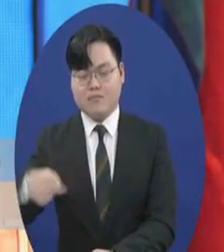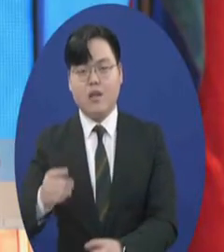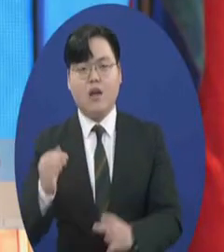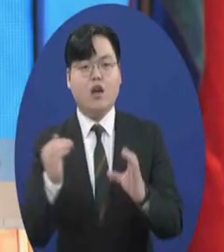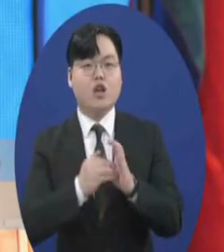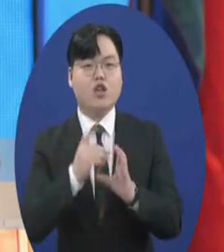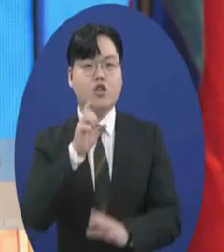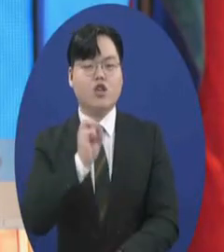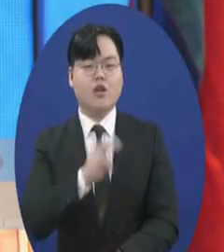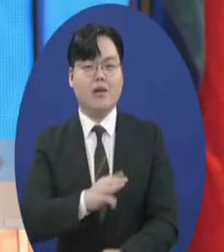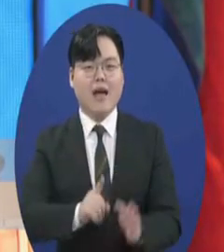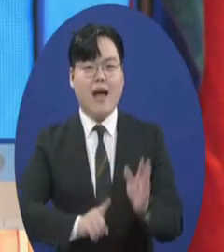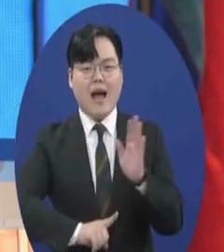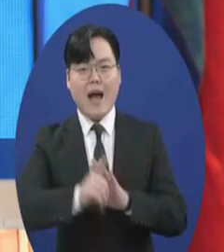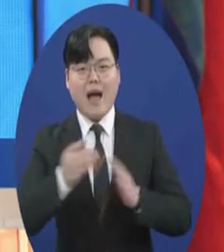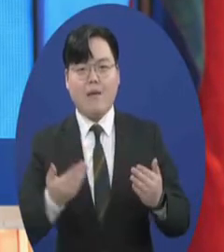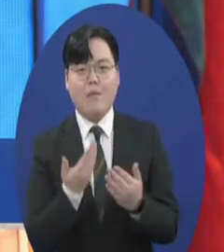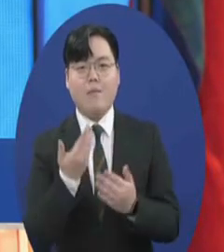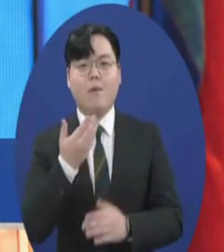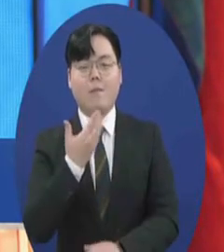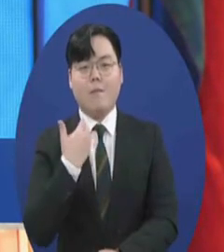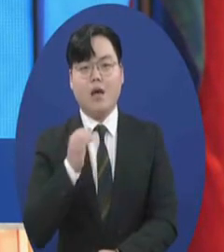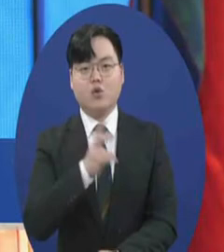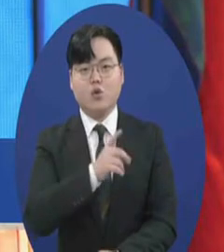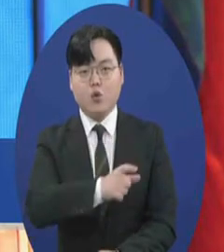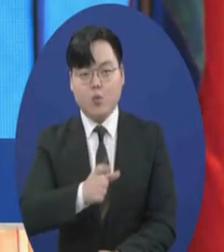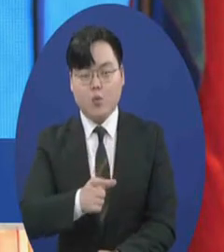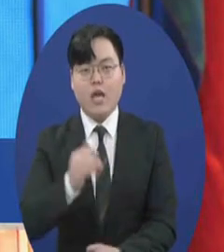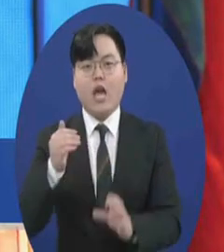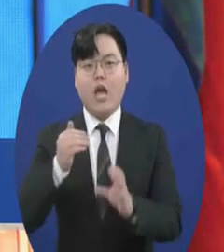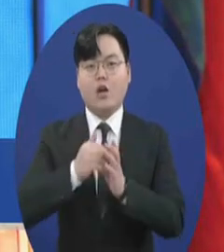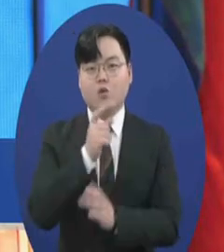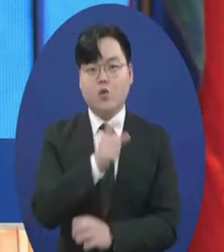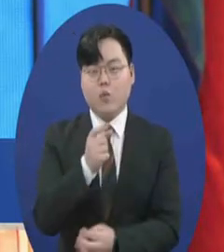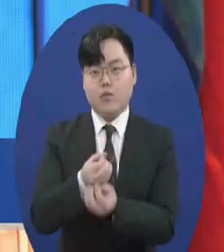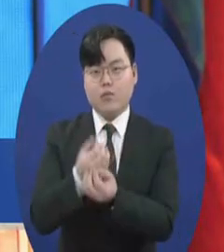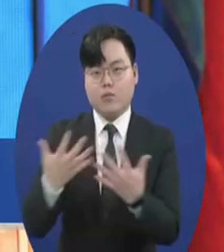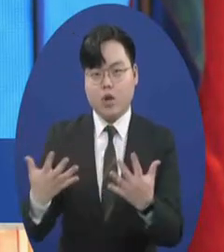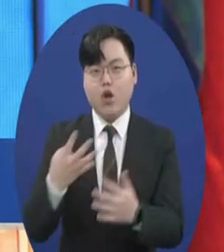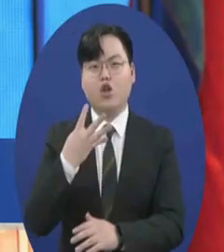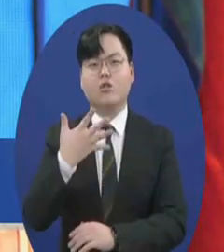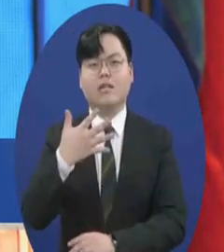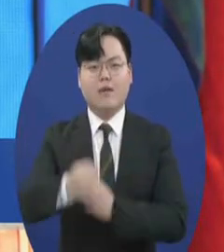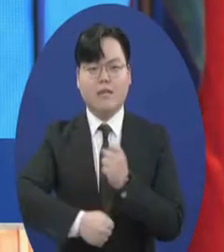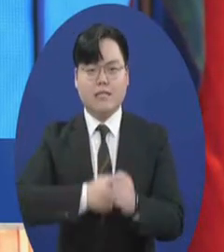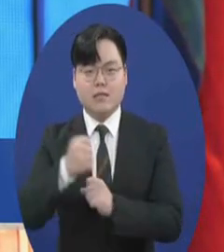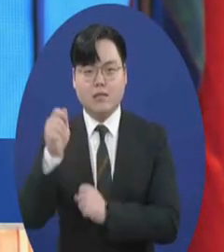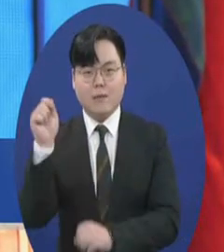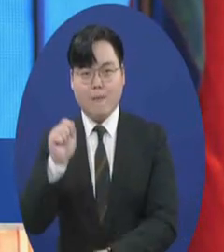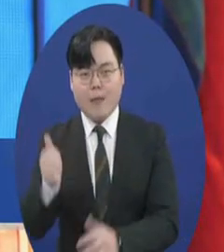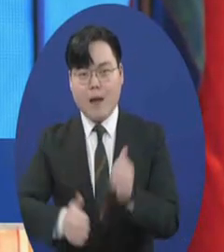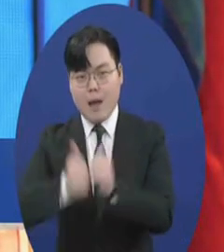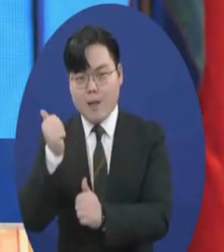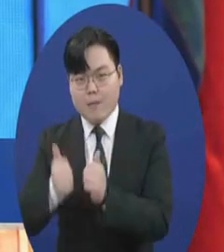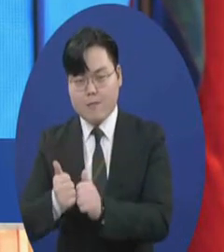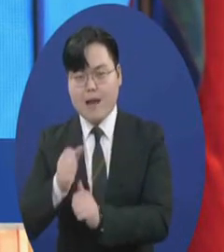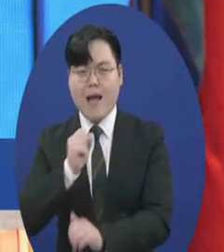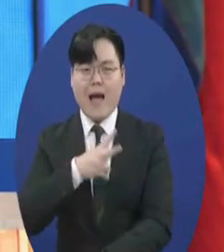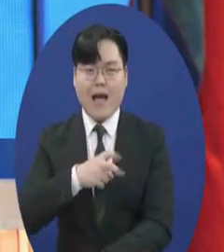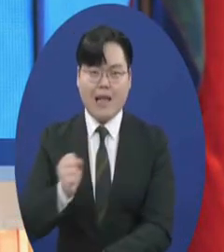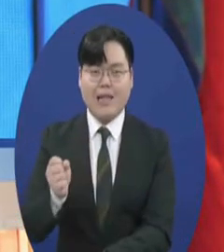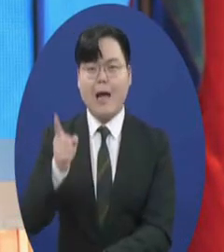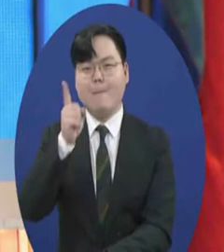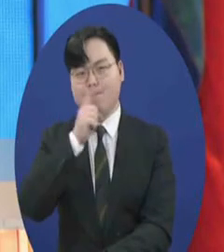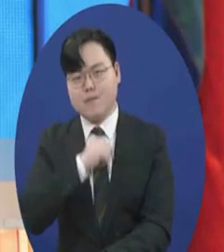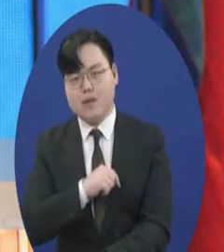болон амтдагч илгээлтийн эзэдийн өдөр бол орхончууд эрдэнэчүүд бид 45 жилийн түүхийн олд амжилт алдаа оноогоо